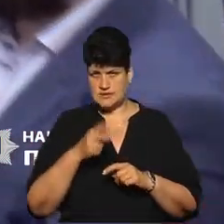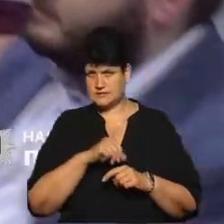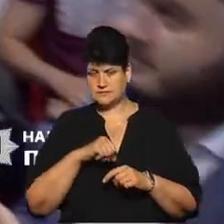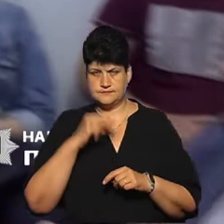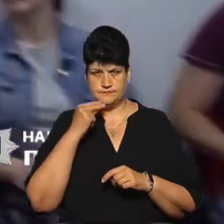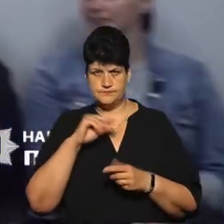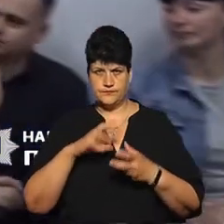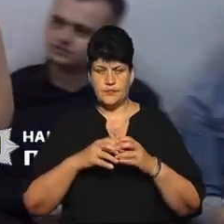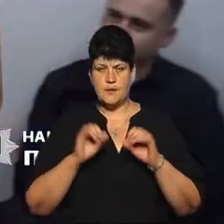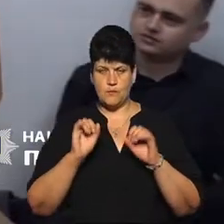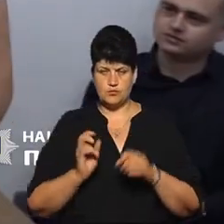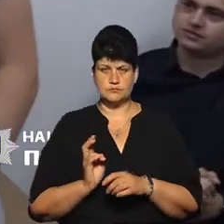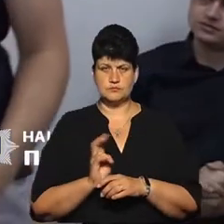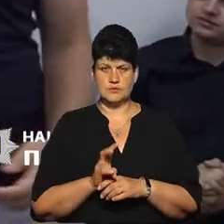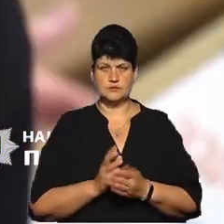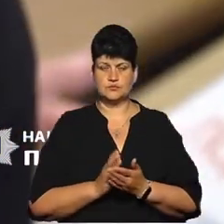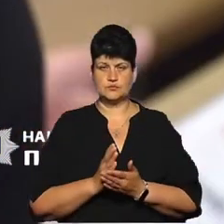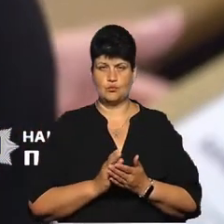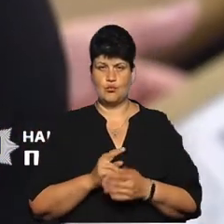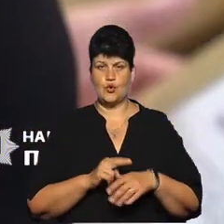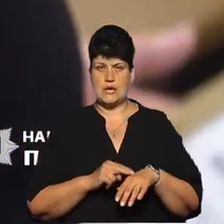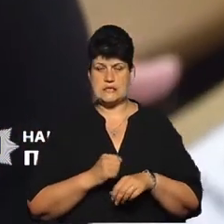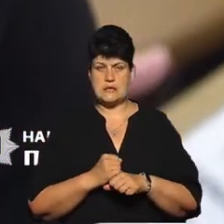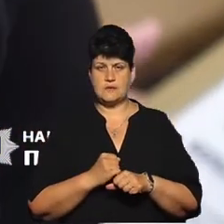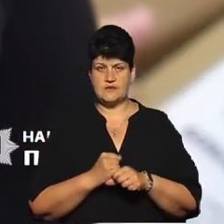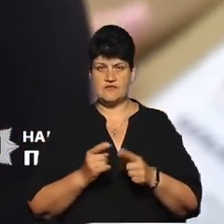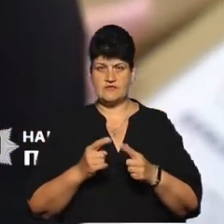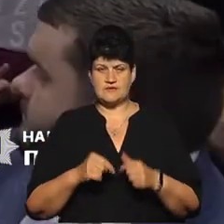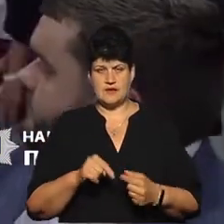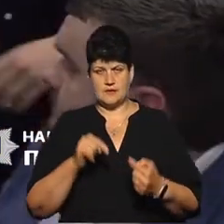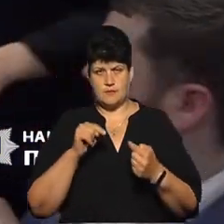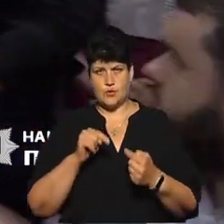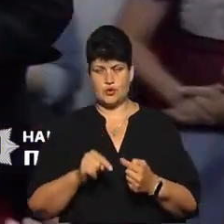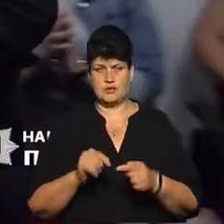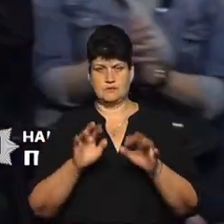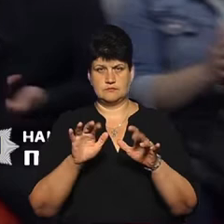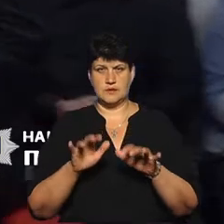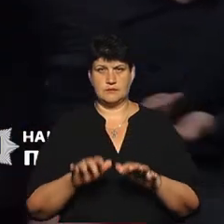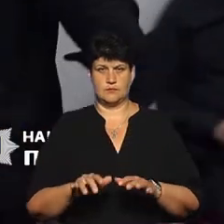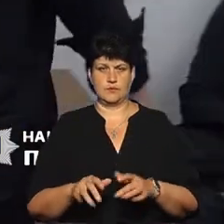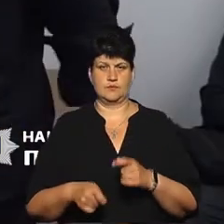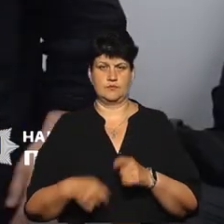результати, зможуть піти на службу в поліцію та працювати в сфері протидії кіберзлочинності.